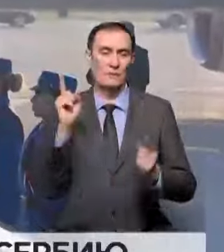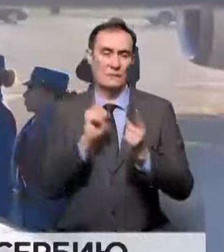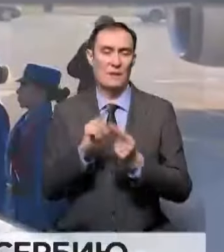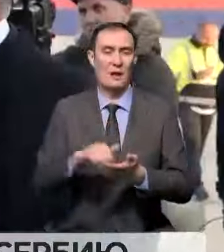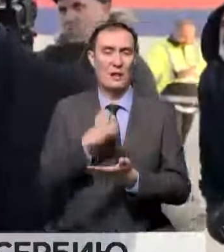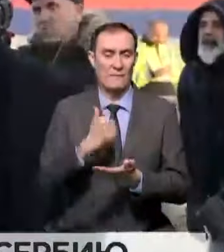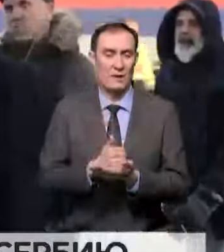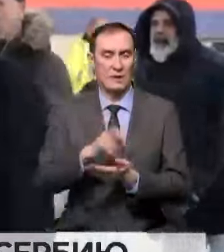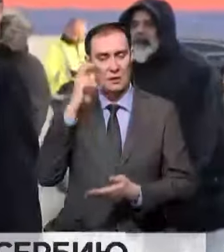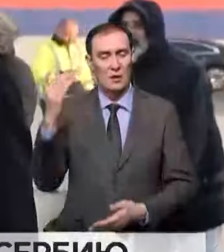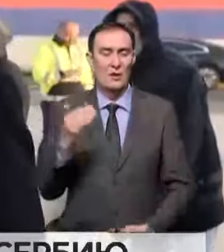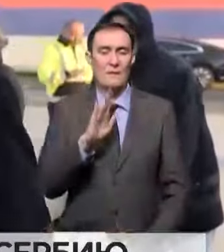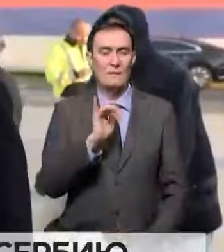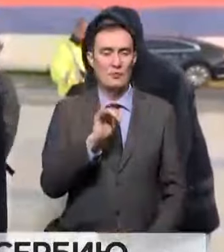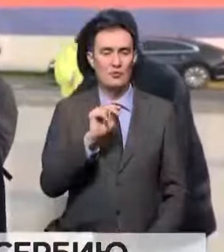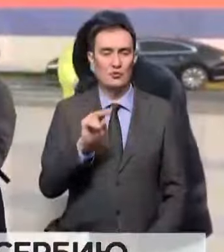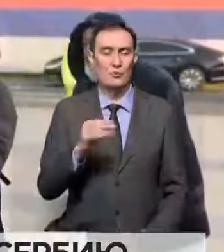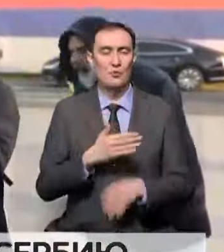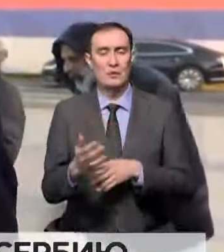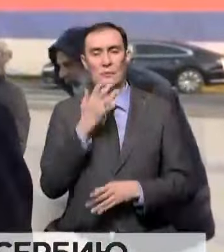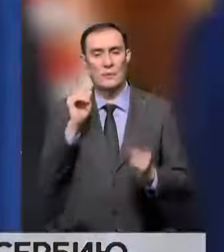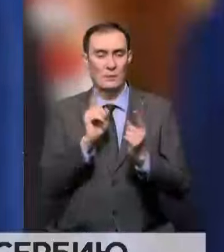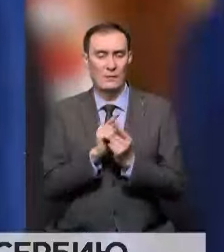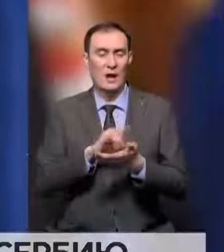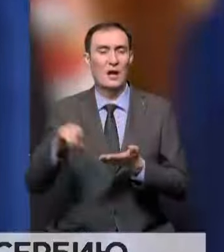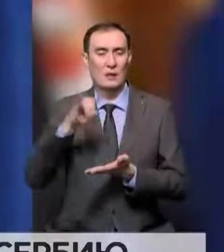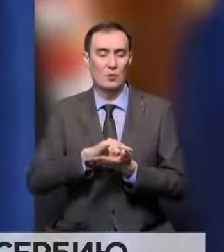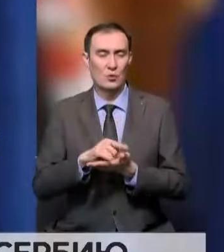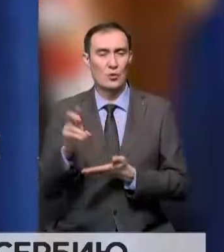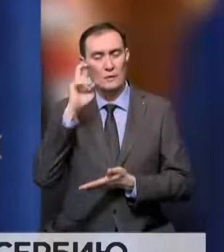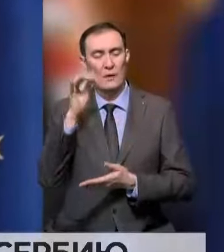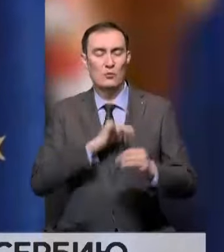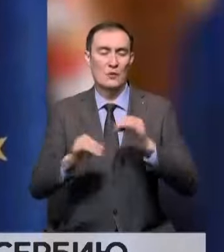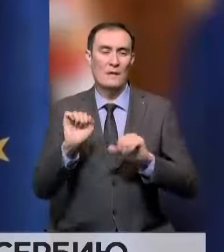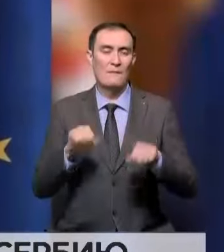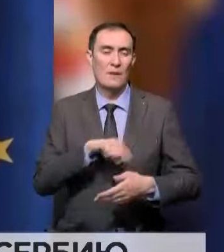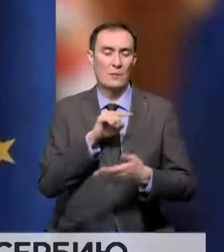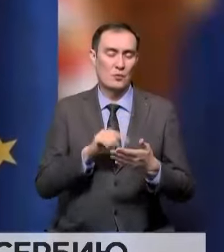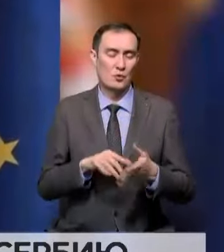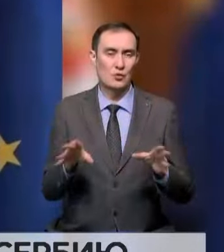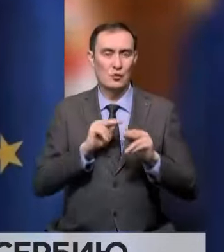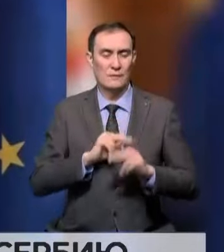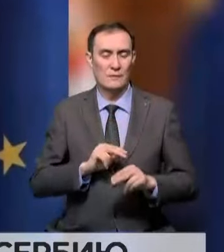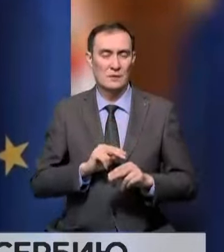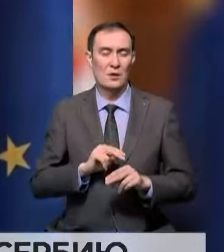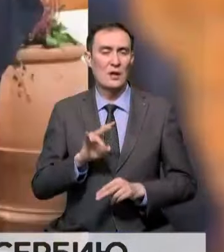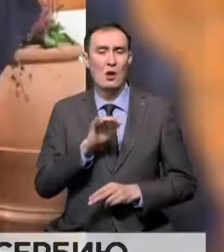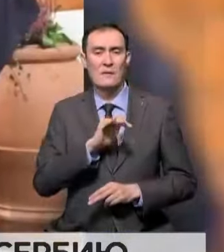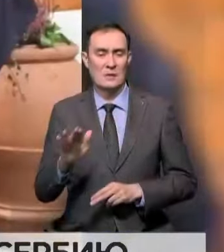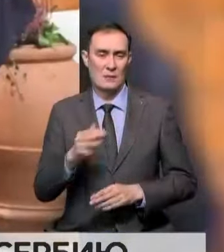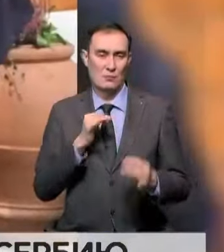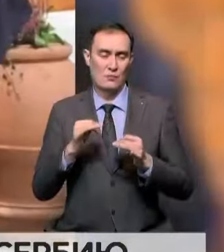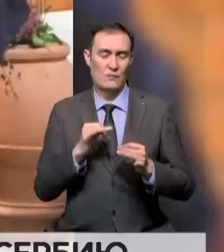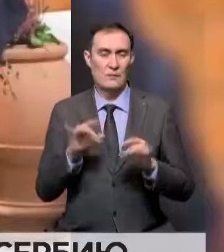глава Сербии Александр Вучич. После теплого приема в аэропорту лидеры стран обсудили вопросы сотрудничества за неформальным ужином.